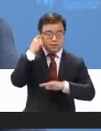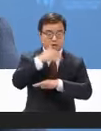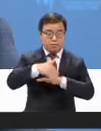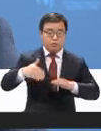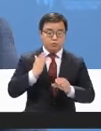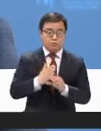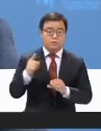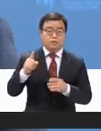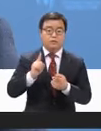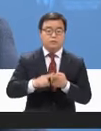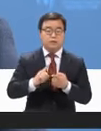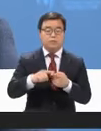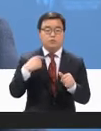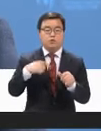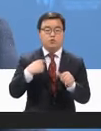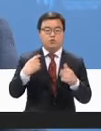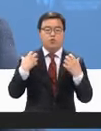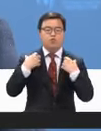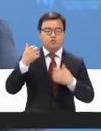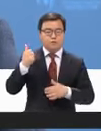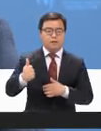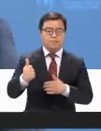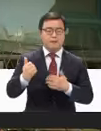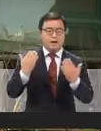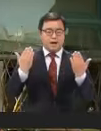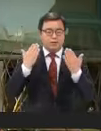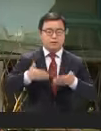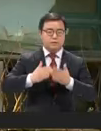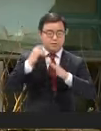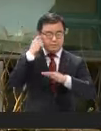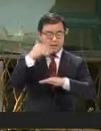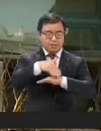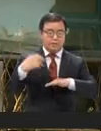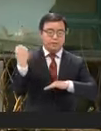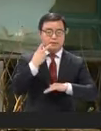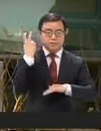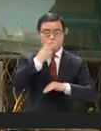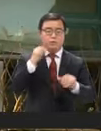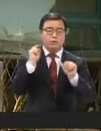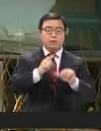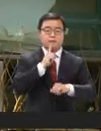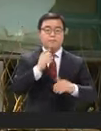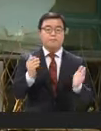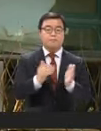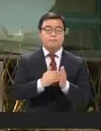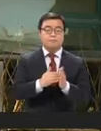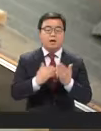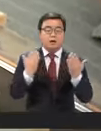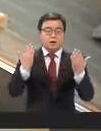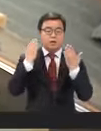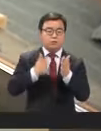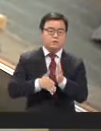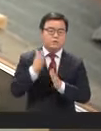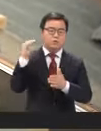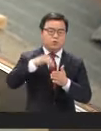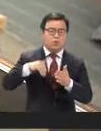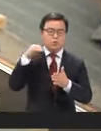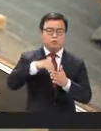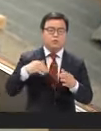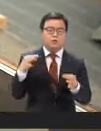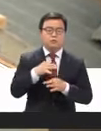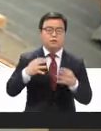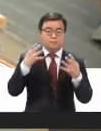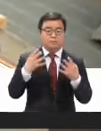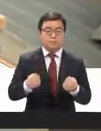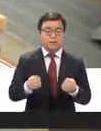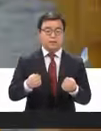교육감에게 학교 설립 계획을 재검토하도록 하고, 학교 시설 공사와 관련한 부조리도 여전했습니다. 세종시 교육청